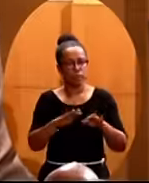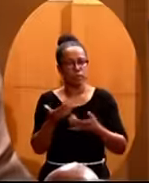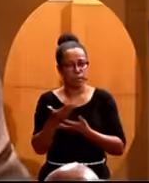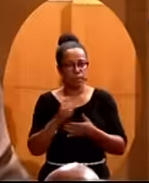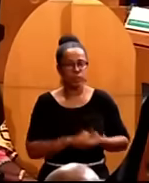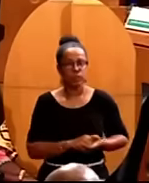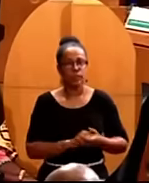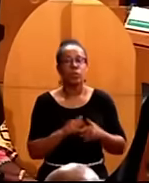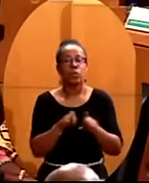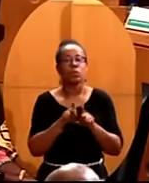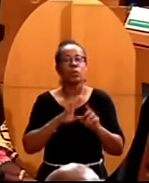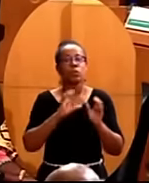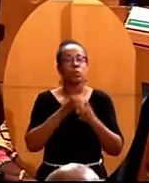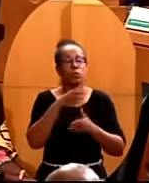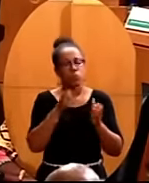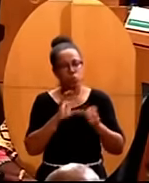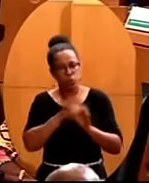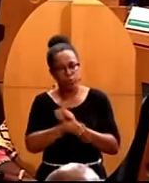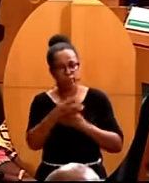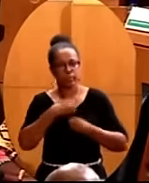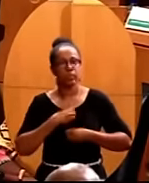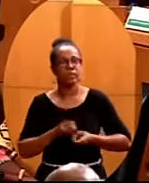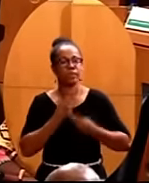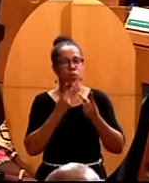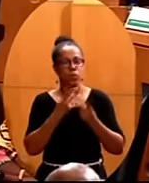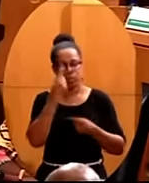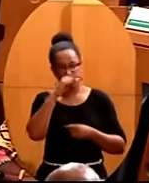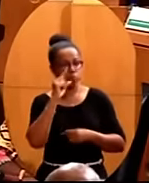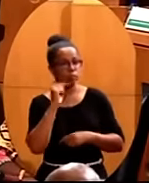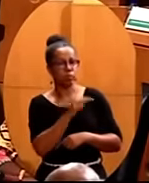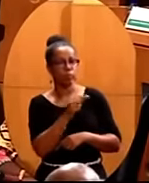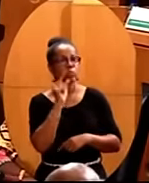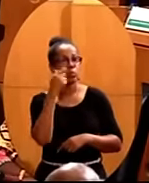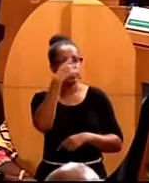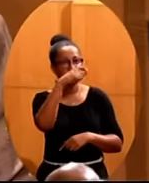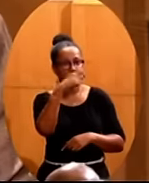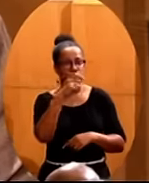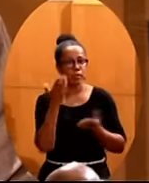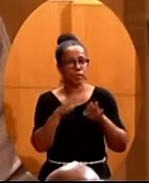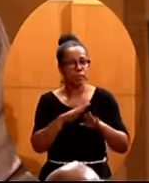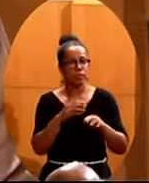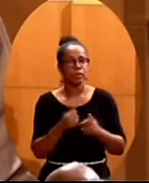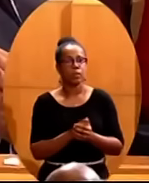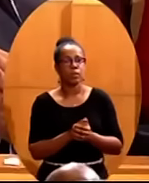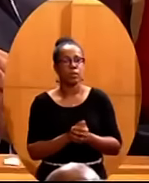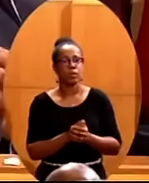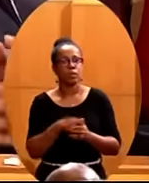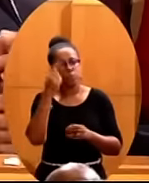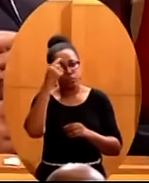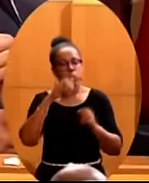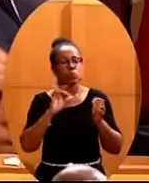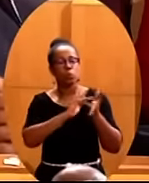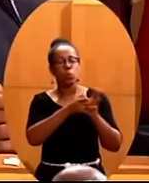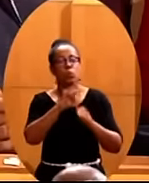Martinique et de former des vœux en particulier pour vous monsieur le Président de l'Assemblée et l'ensemble des vice-présidents qui